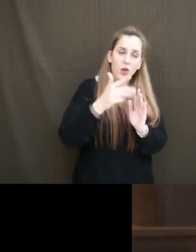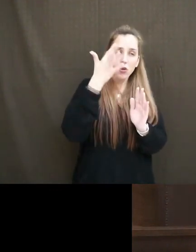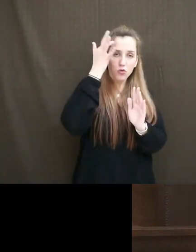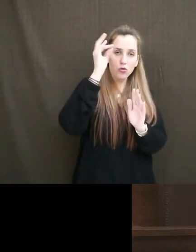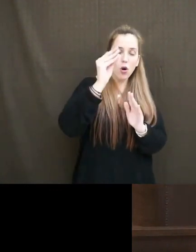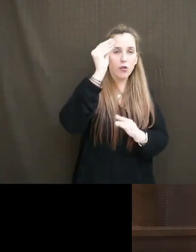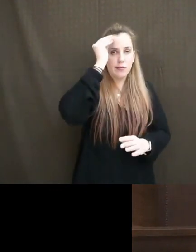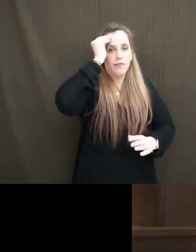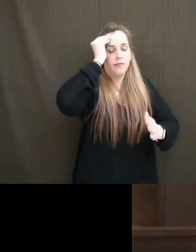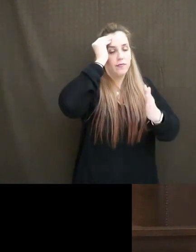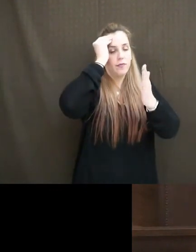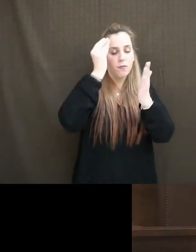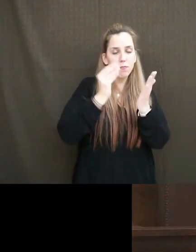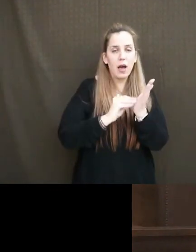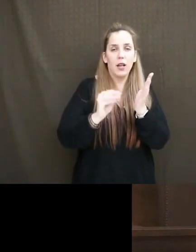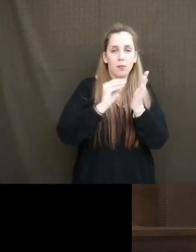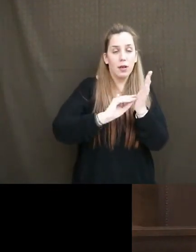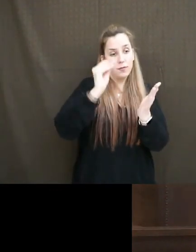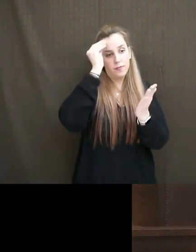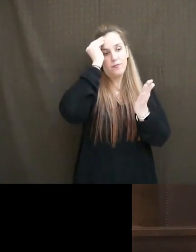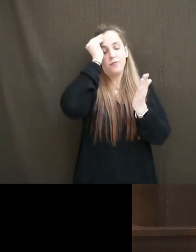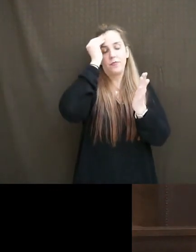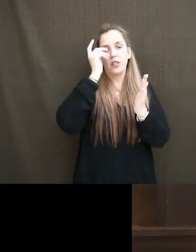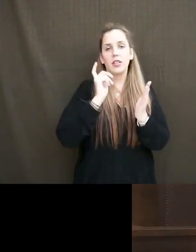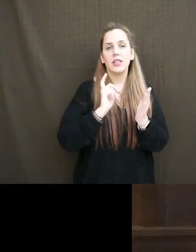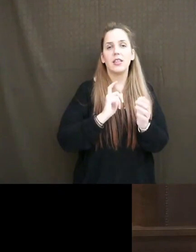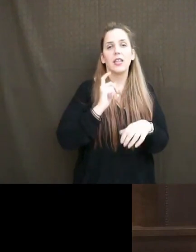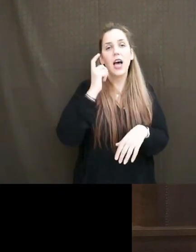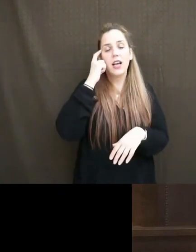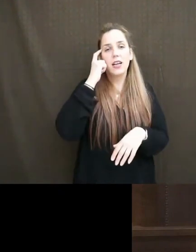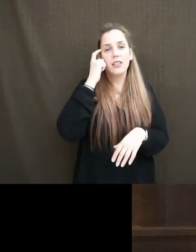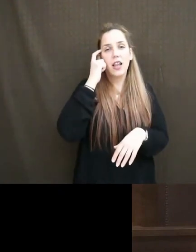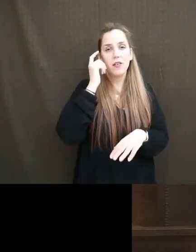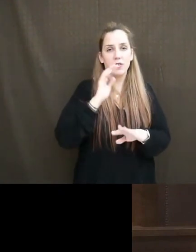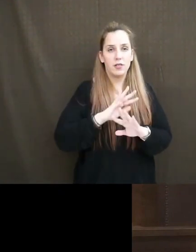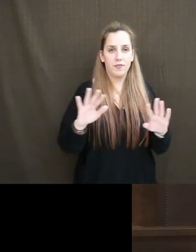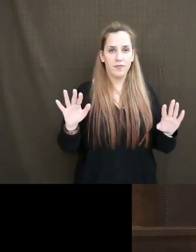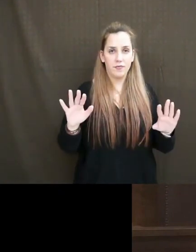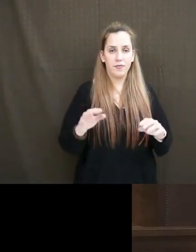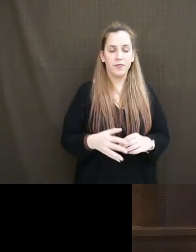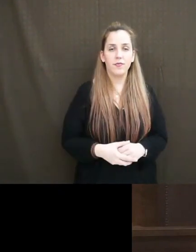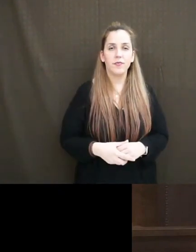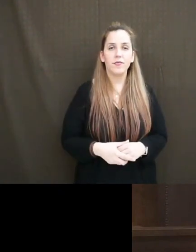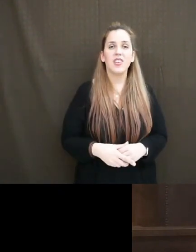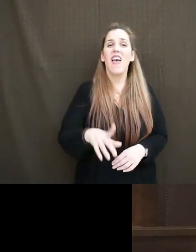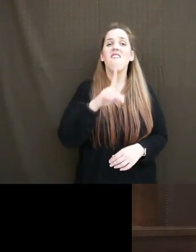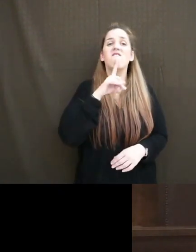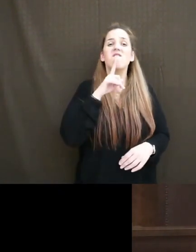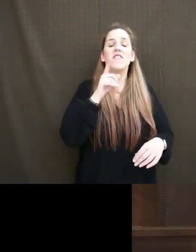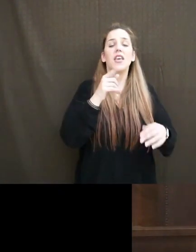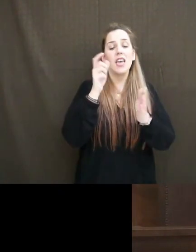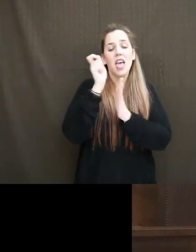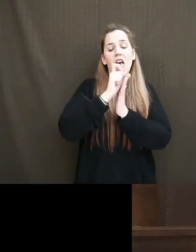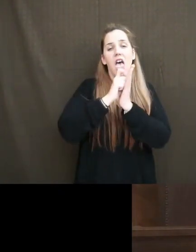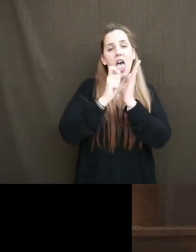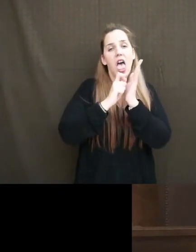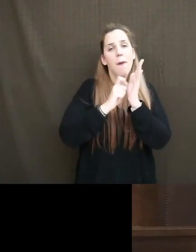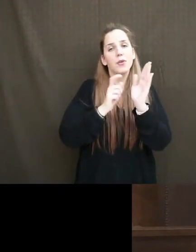εμπιστεύονται το Θεό και συνέχισαν να εμπιστεύονται άλλα πράγματα. Δεν γράφτηκε για Ευαγγελισμό. Γράφτηκε για ανθρώπους που ήταν βαθιά